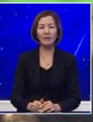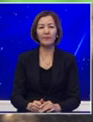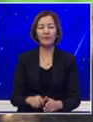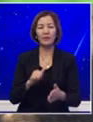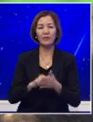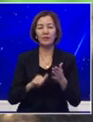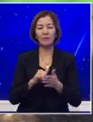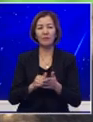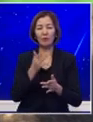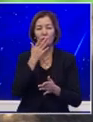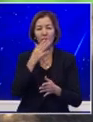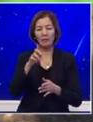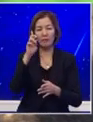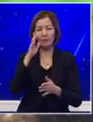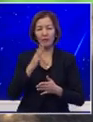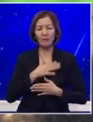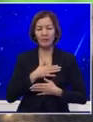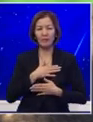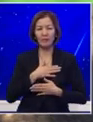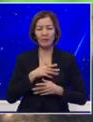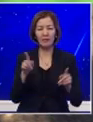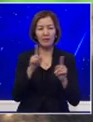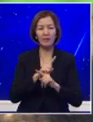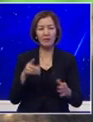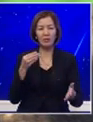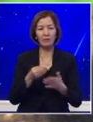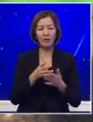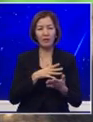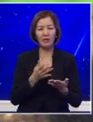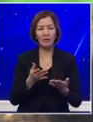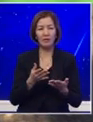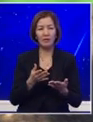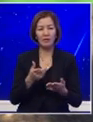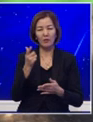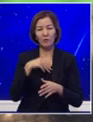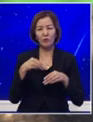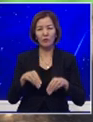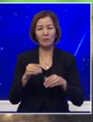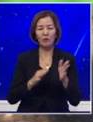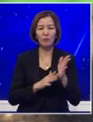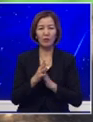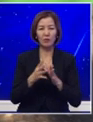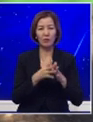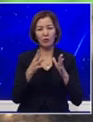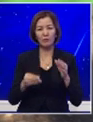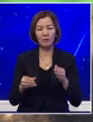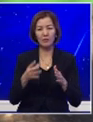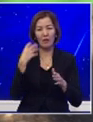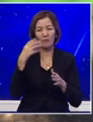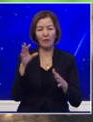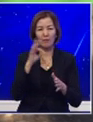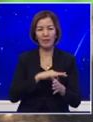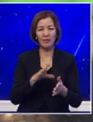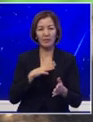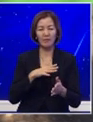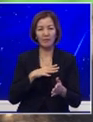Себебі шет мемлекеттерде біздің өнімдерді ерекше бағалайды. Біз тек өзіміздің бақшамызда өскен жемістерді пайдаланамыз. Соның